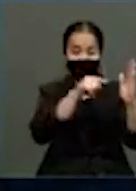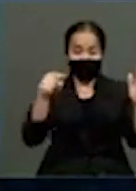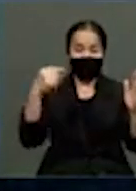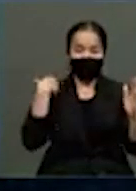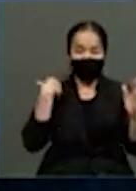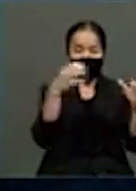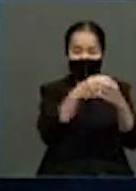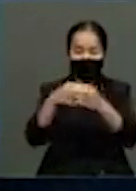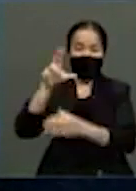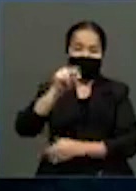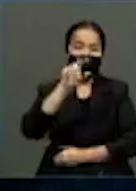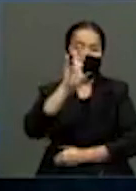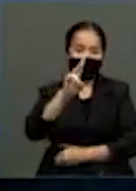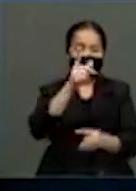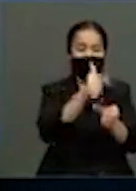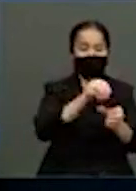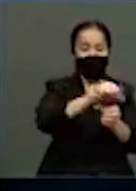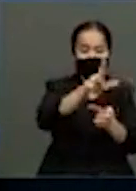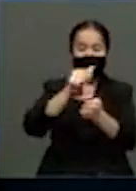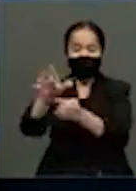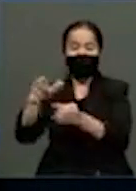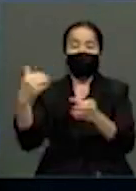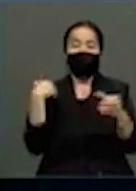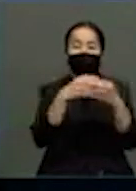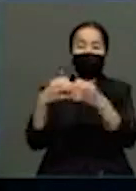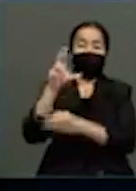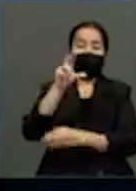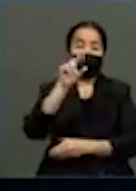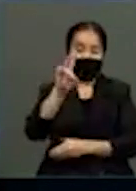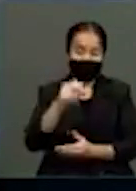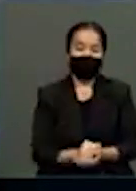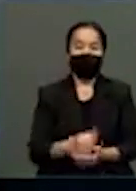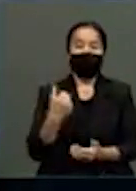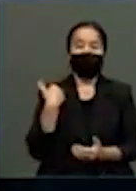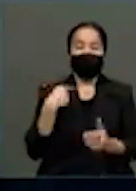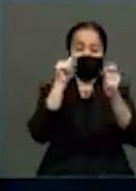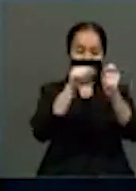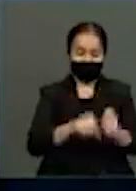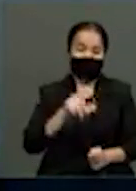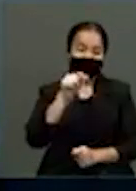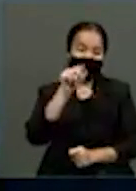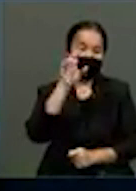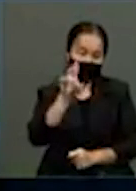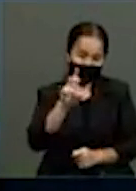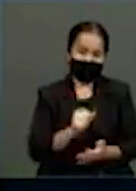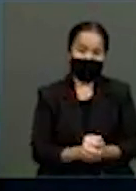ตอร์นะครับแล้วก็จำนวนของเขต27เขตนะครับแนวโน้มก็อย่างที่ว่าถ้าเป็นก